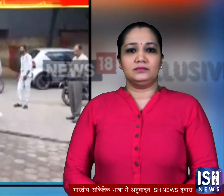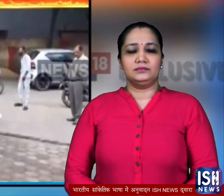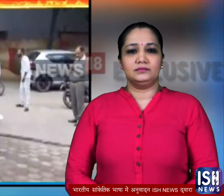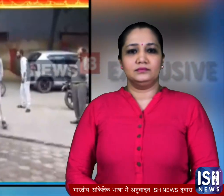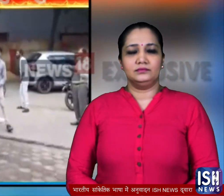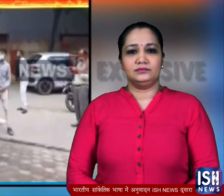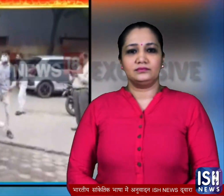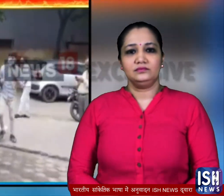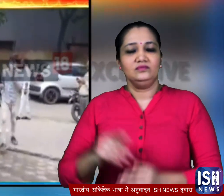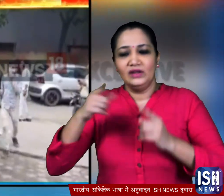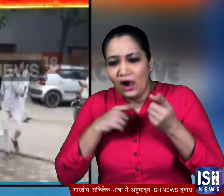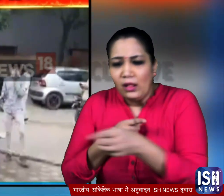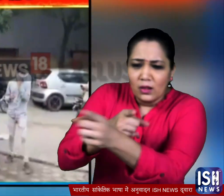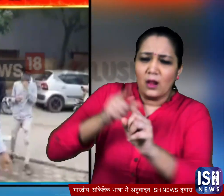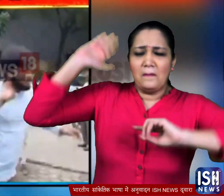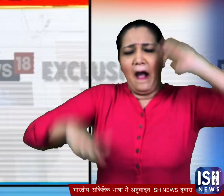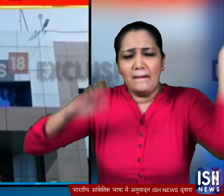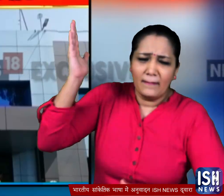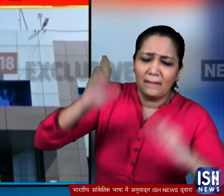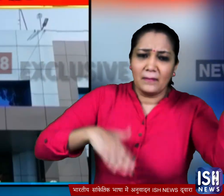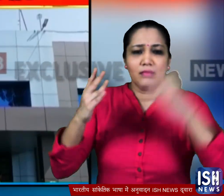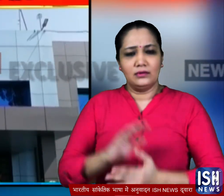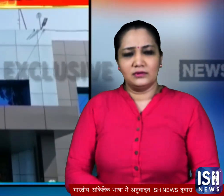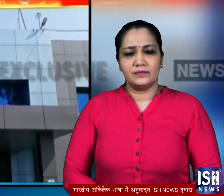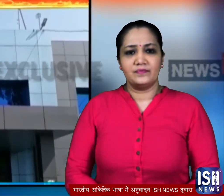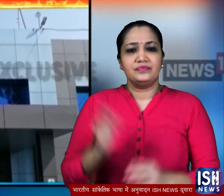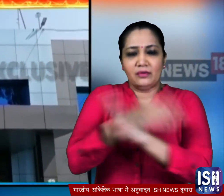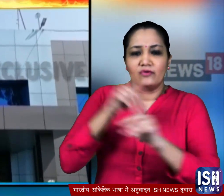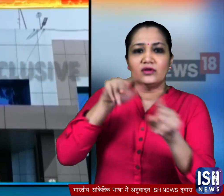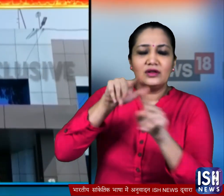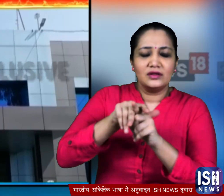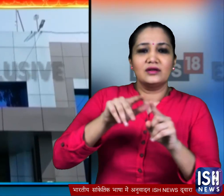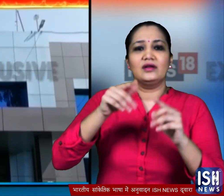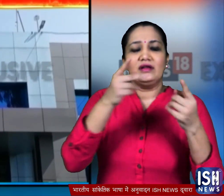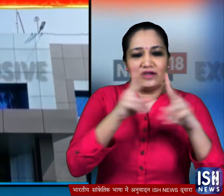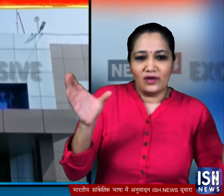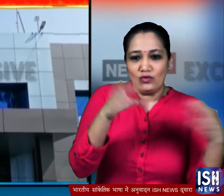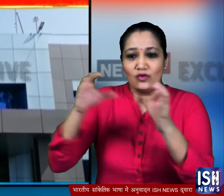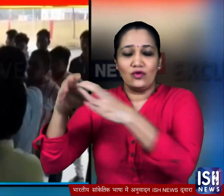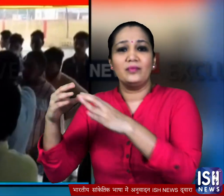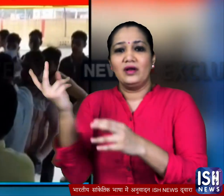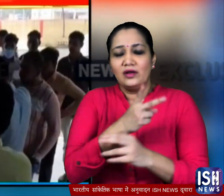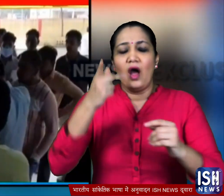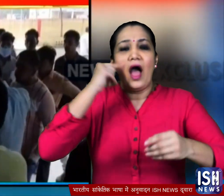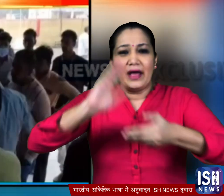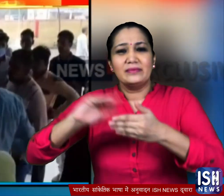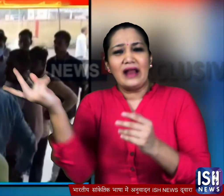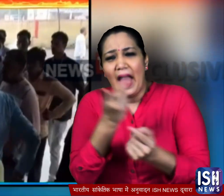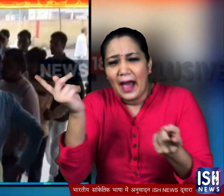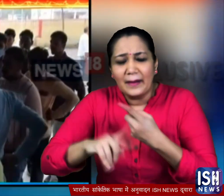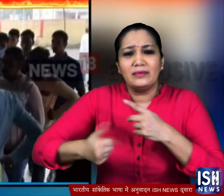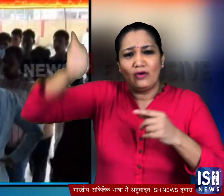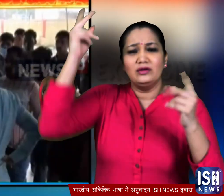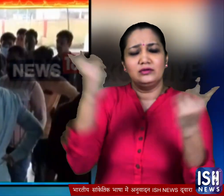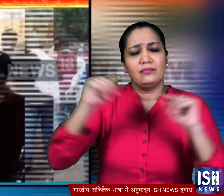एक दूसरे को दौड़ा दौड़ाकर उन्होंने पीटना शुरू कर दिया। इससे पहले नगर पालिका में नेता प्रतिपक्ष और अध्यक्ष के पति के बीच टेंडर जारी करने के